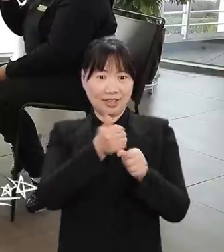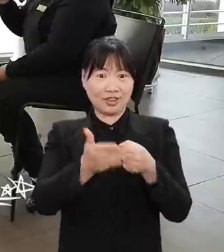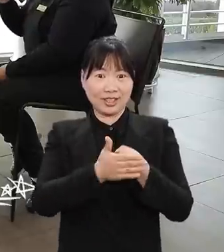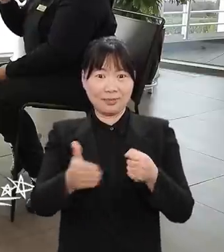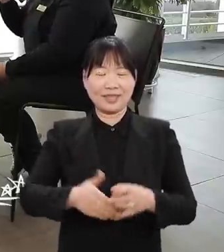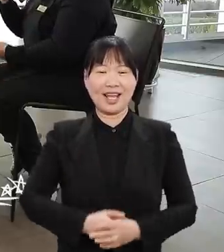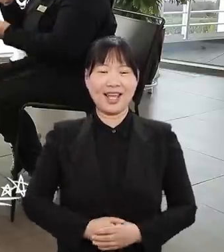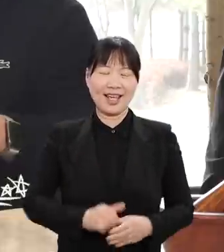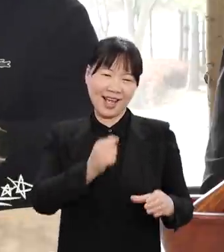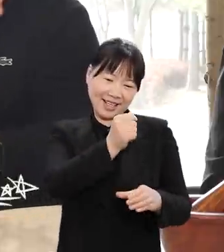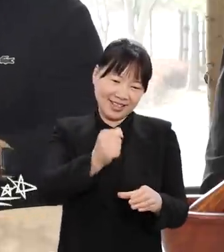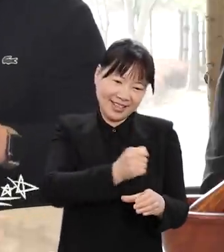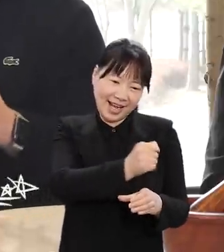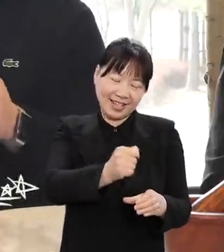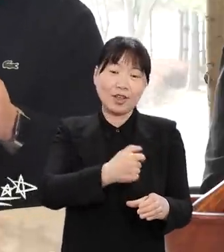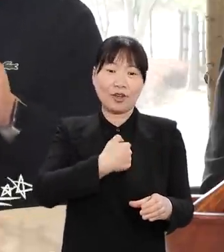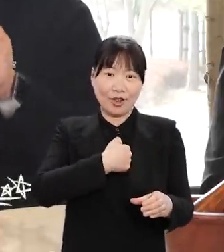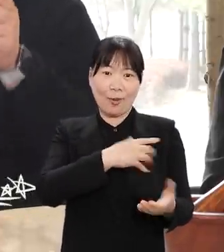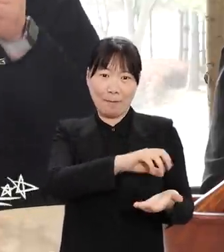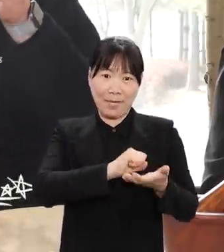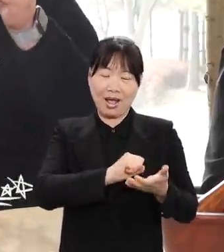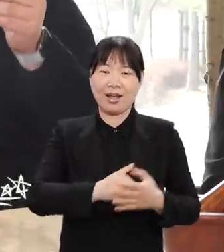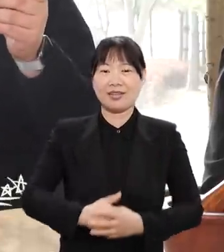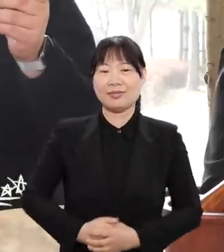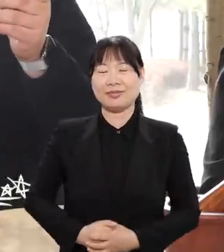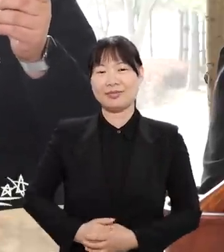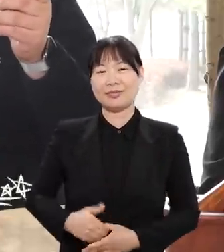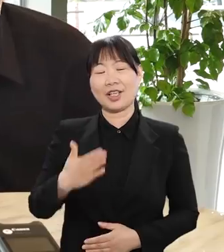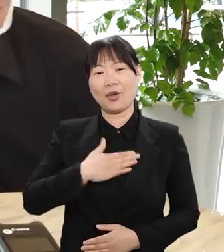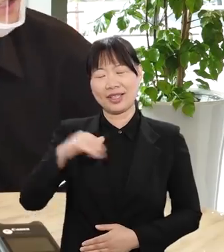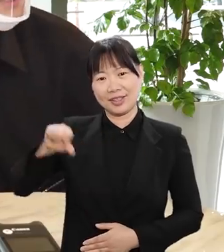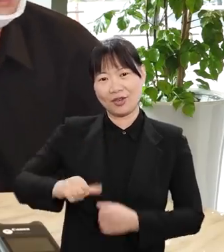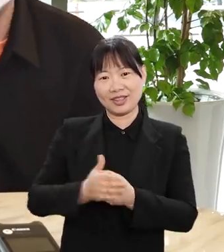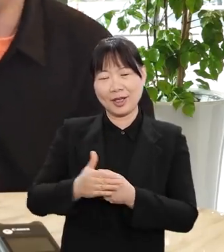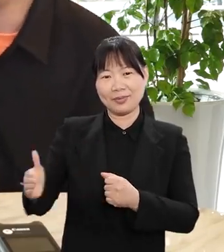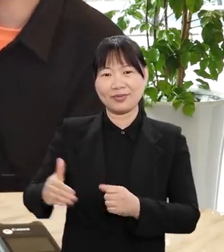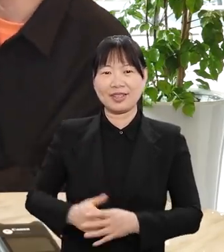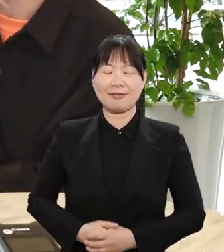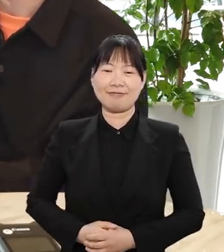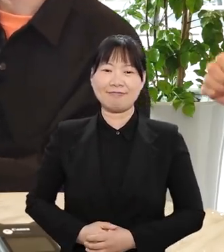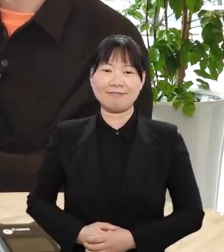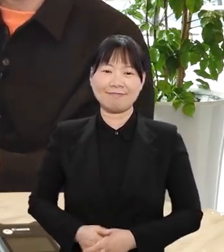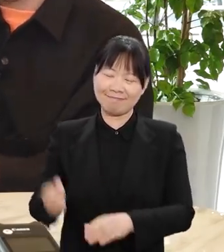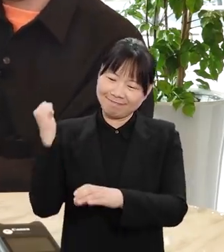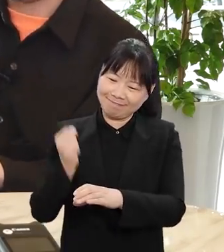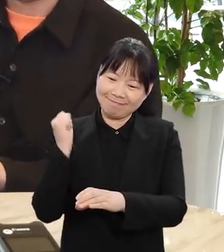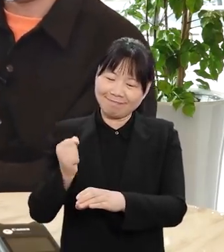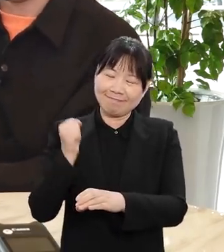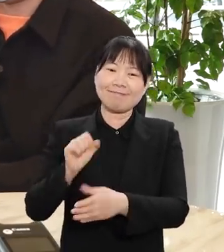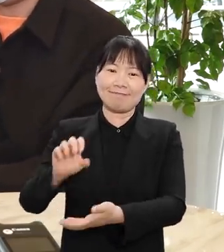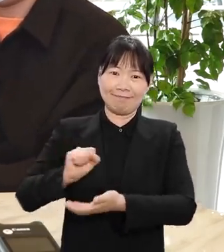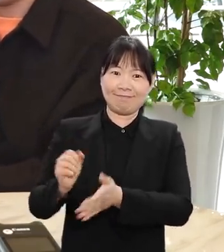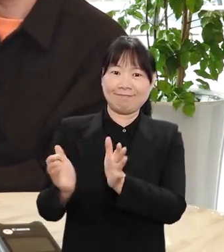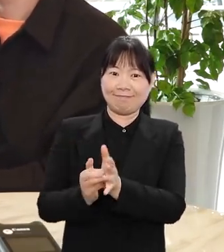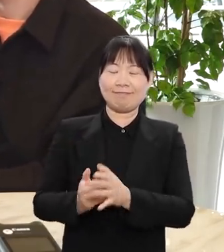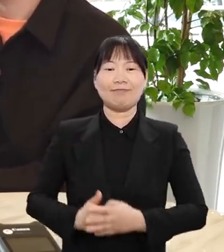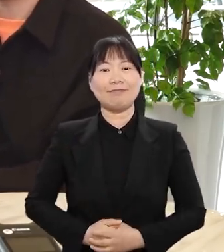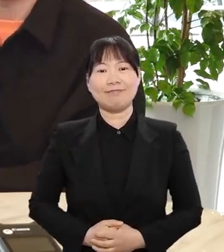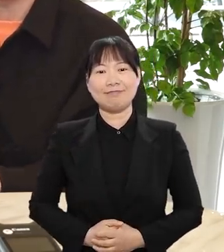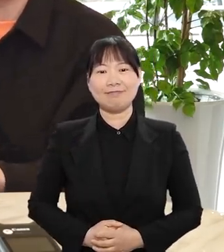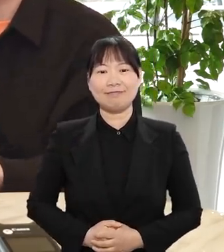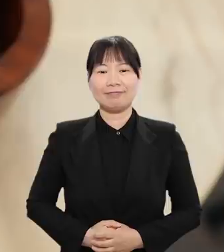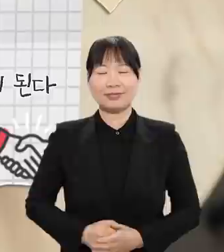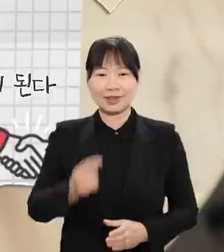저희가 이겨가지고 그라인더가 저희한테 왔습니다. 저희는 졌기 때문에 이렇게 뽑는 거